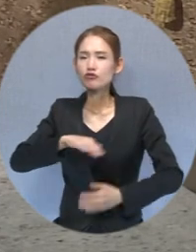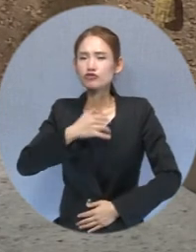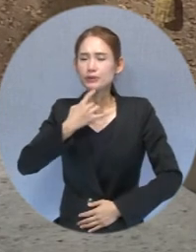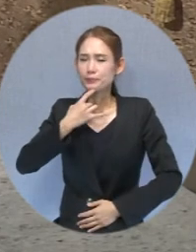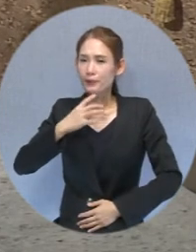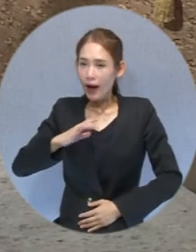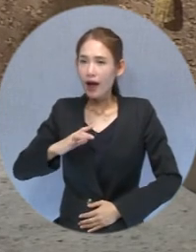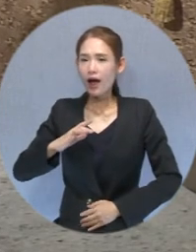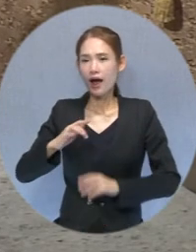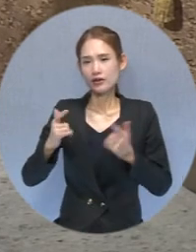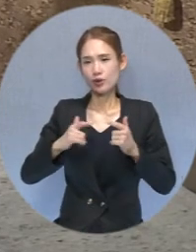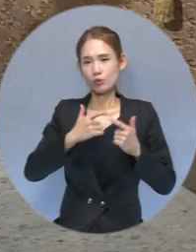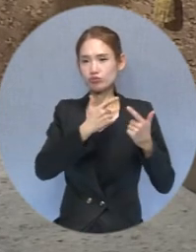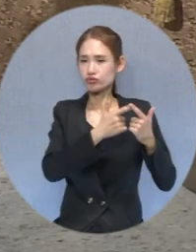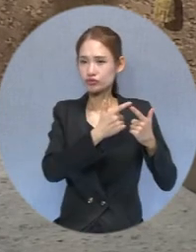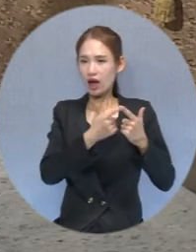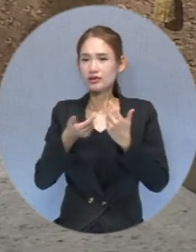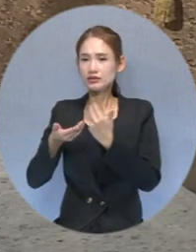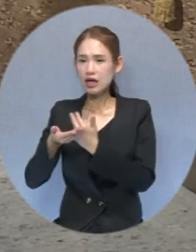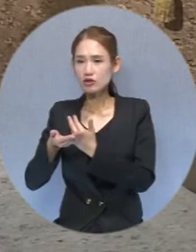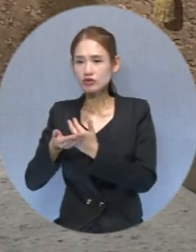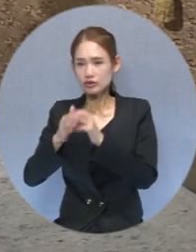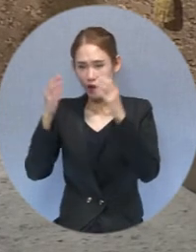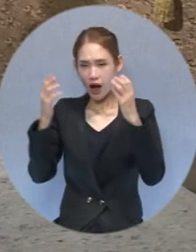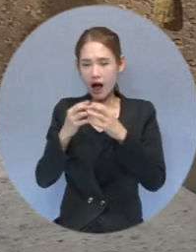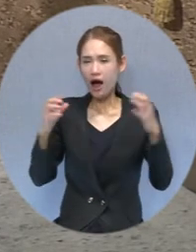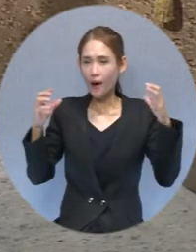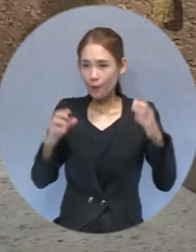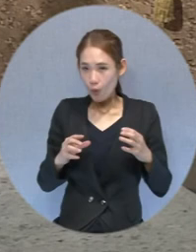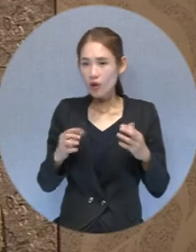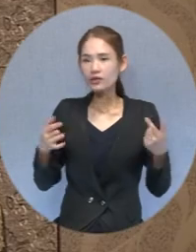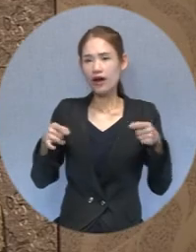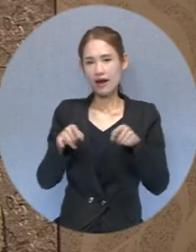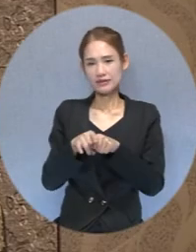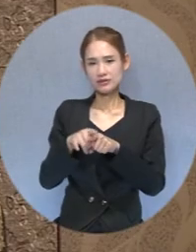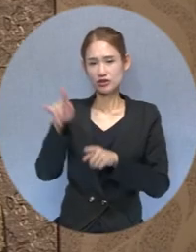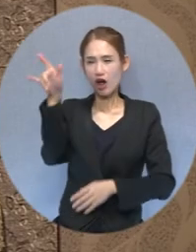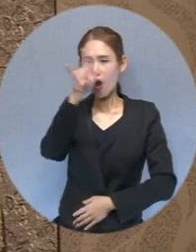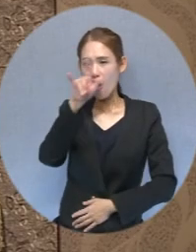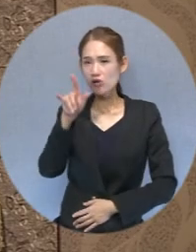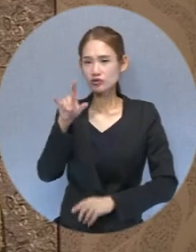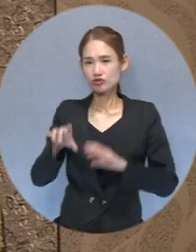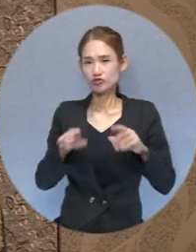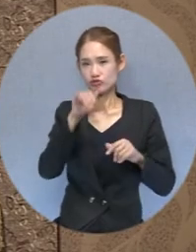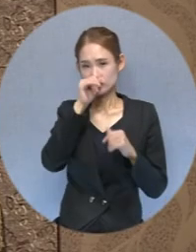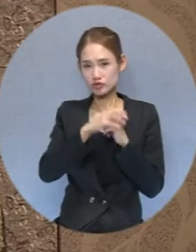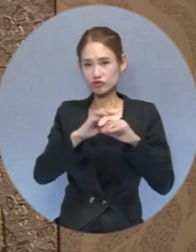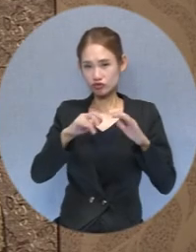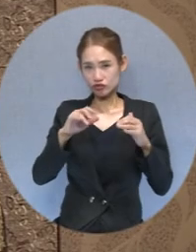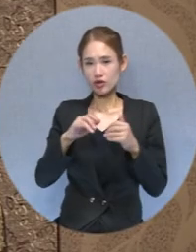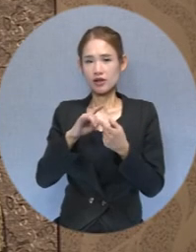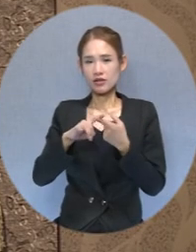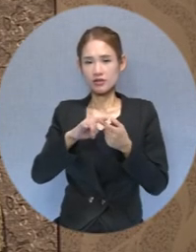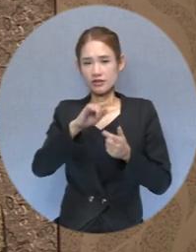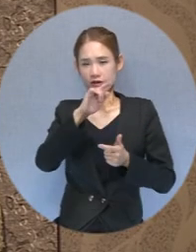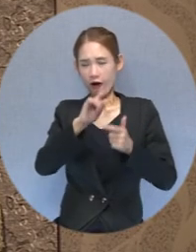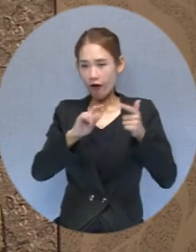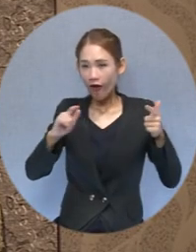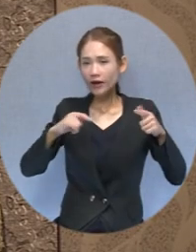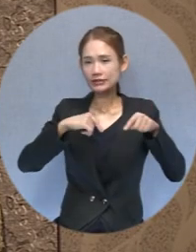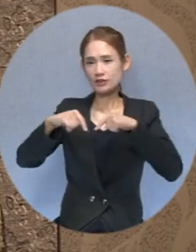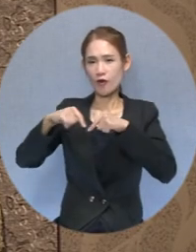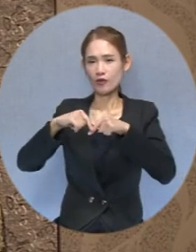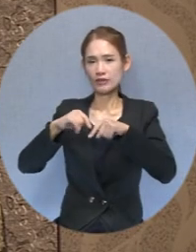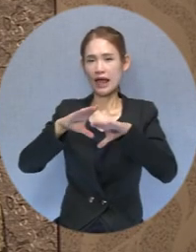부산에도 있고 그렇죠? 제주에도 있고 다 모여서 연대해서 전국에 공항들이 있으니까 네, 국가로 하여금 이제 여러 가지 정책적 좀